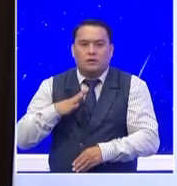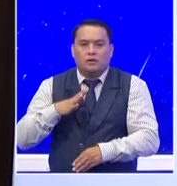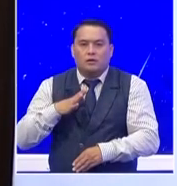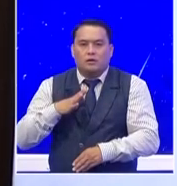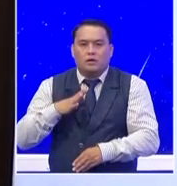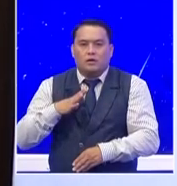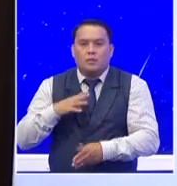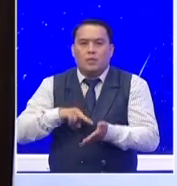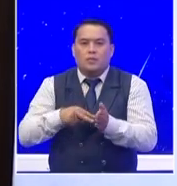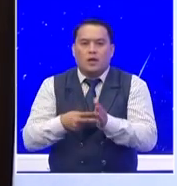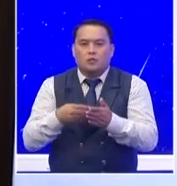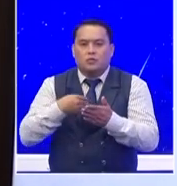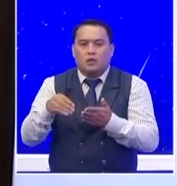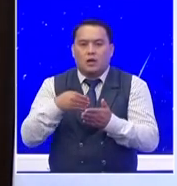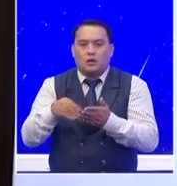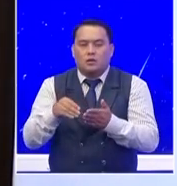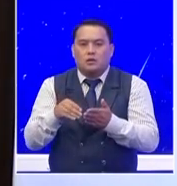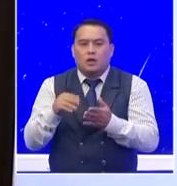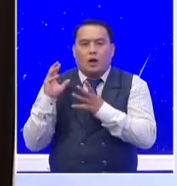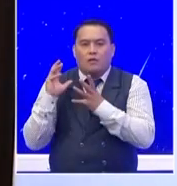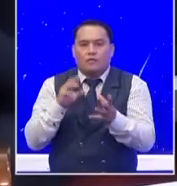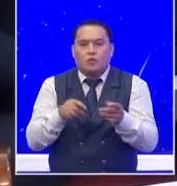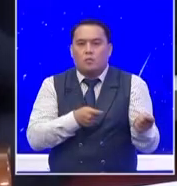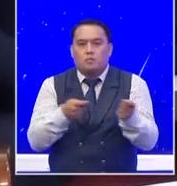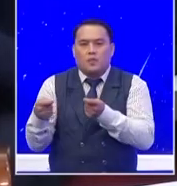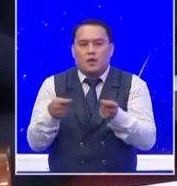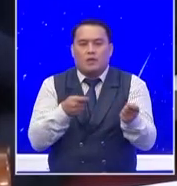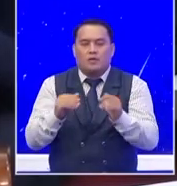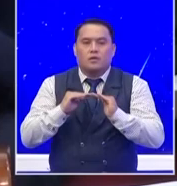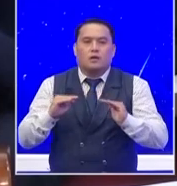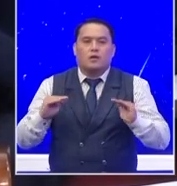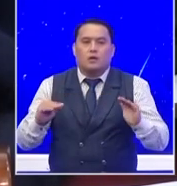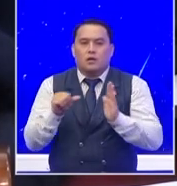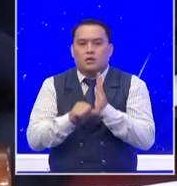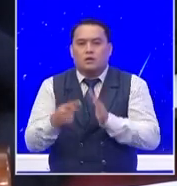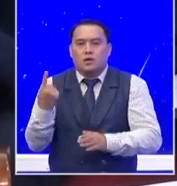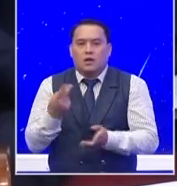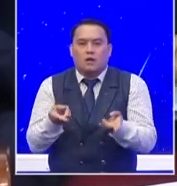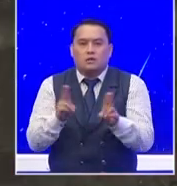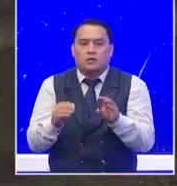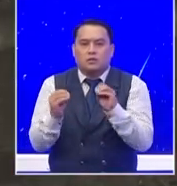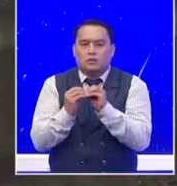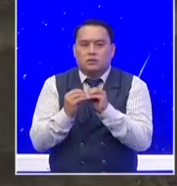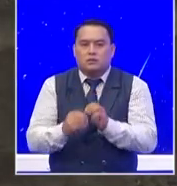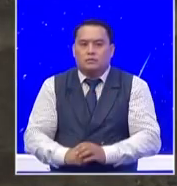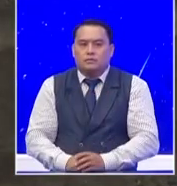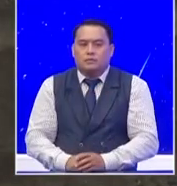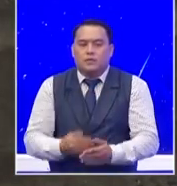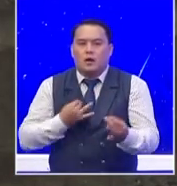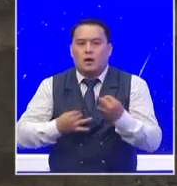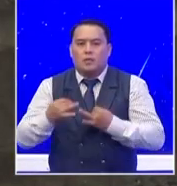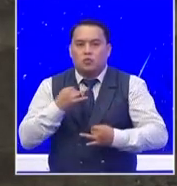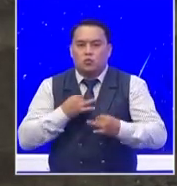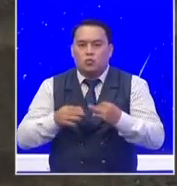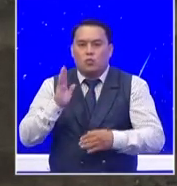Кроме того, мы планировали закупить 71 автобус для перевозки школьников. 61 уже прибыли, остались еще 10. Обсудили подготовку